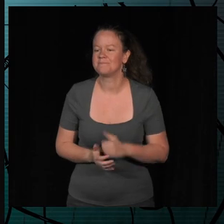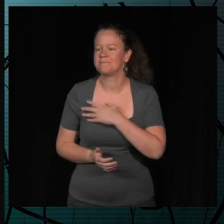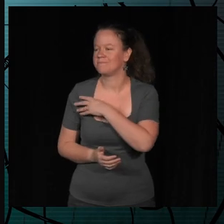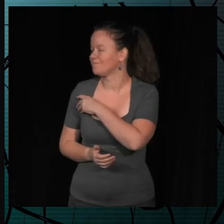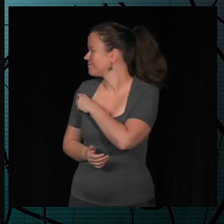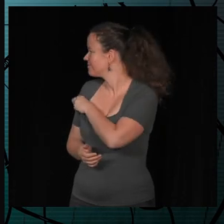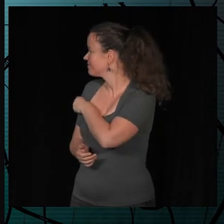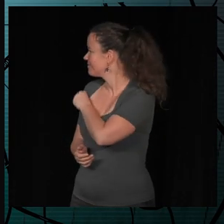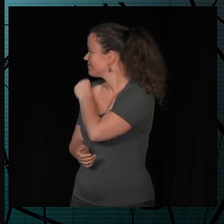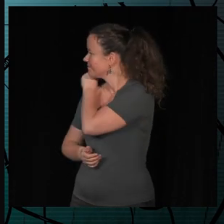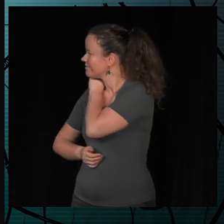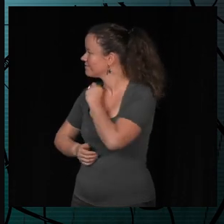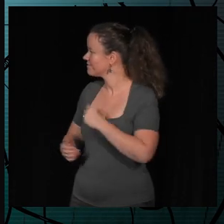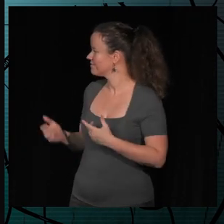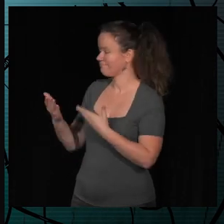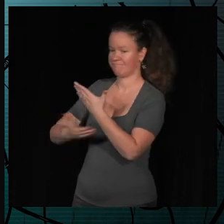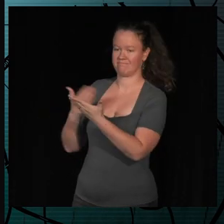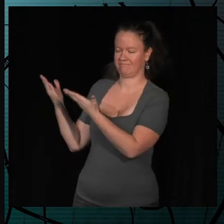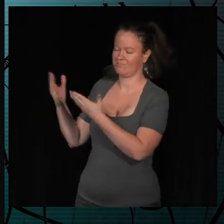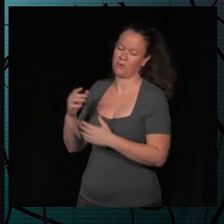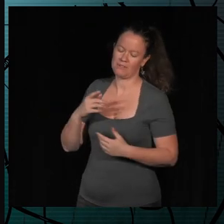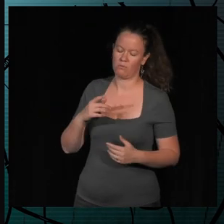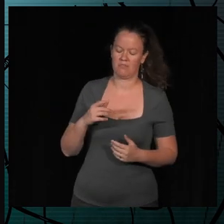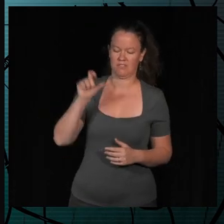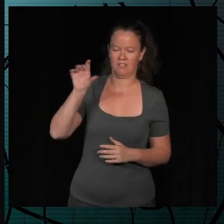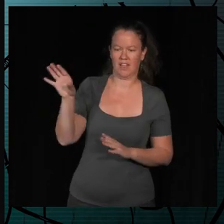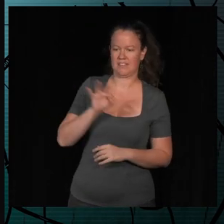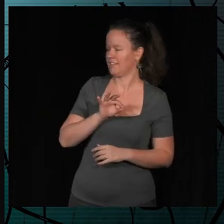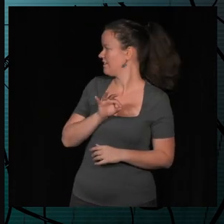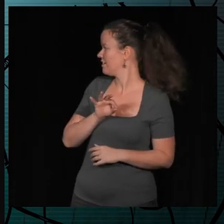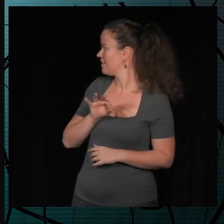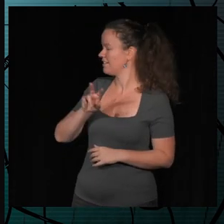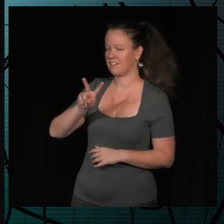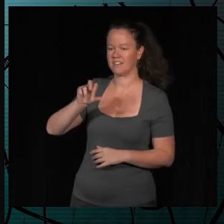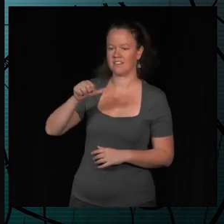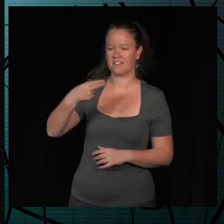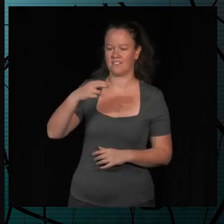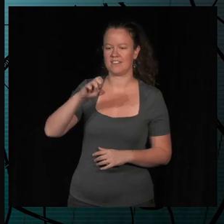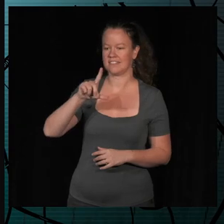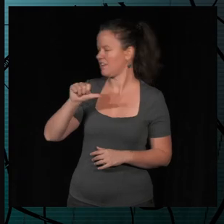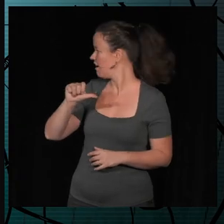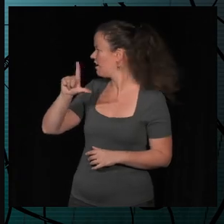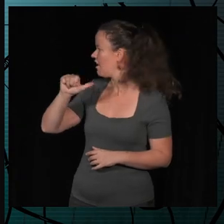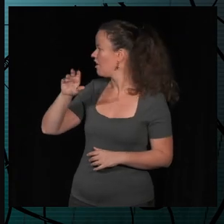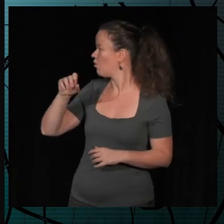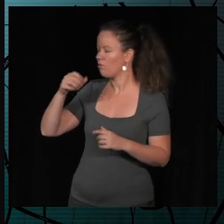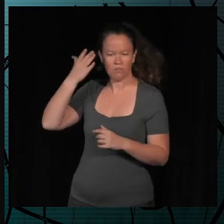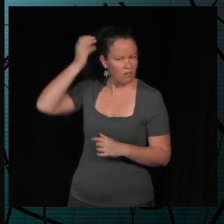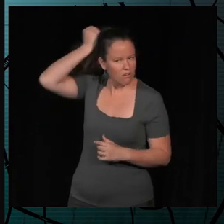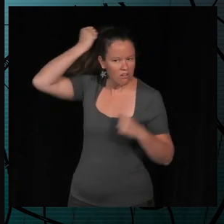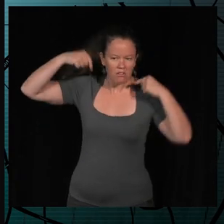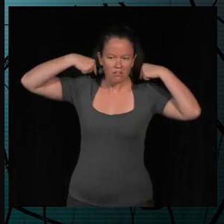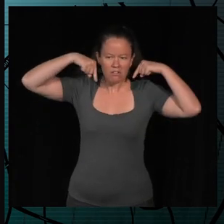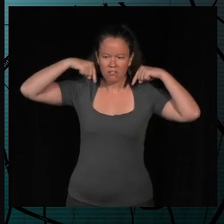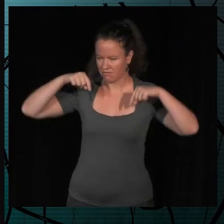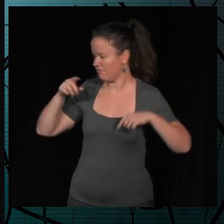Vanessa Lalo qui devait aussi échanger avec elle ne pourra ne pourra